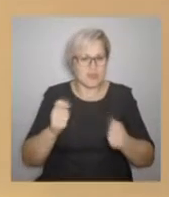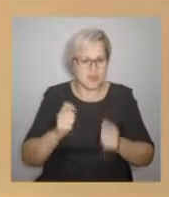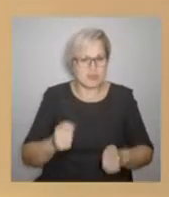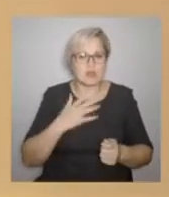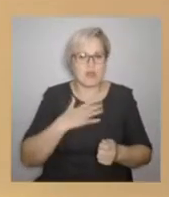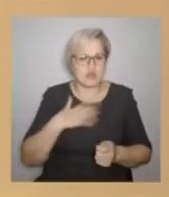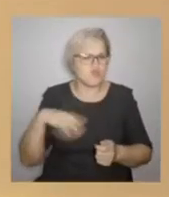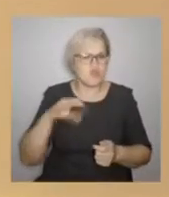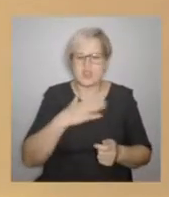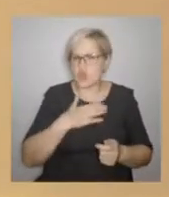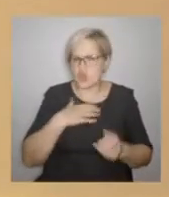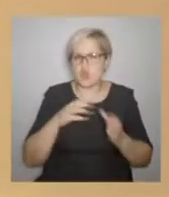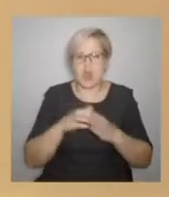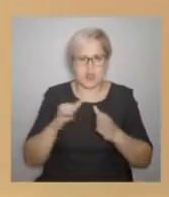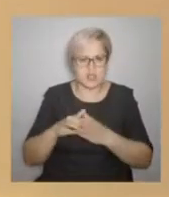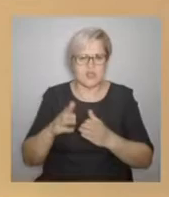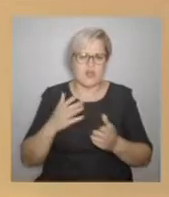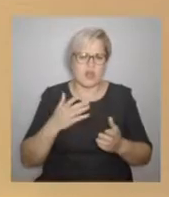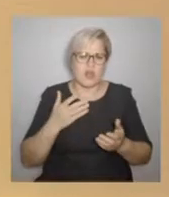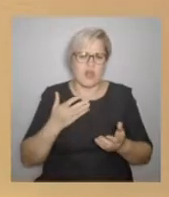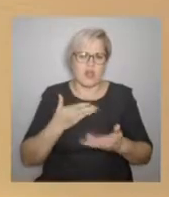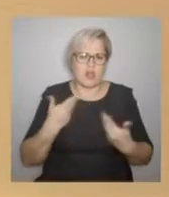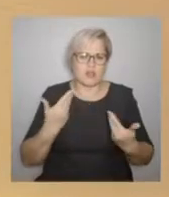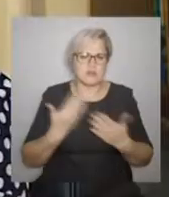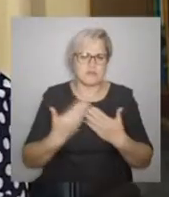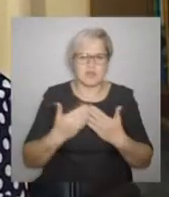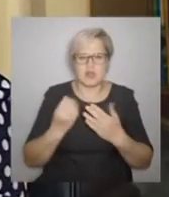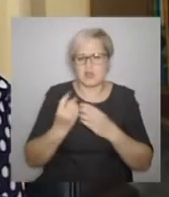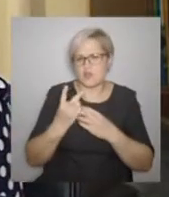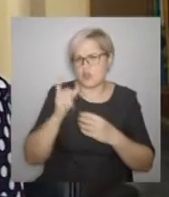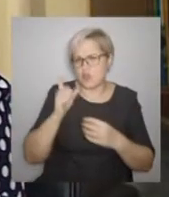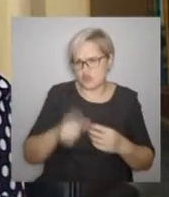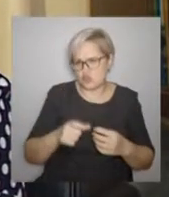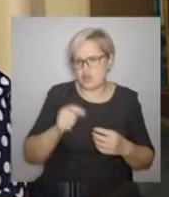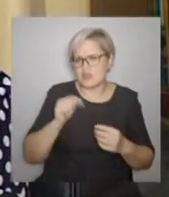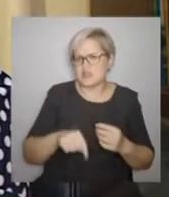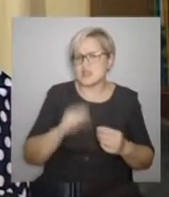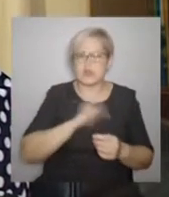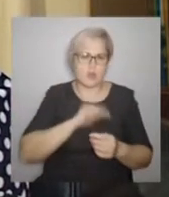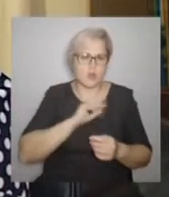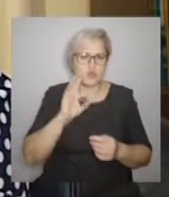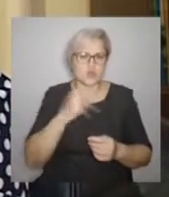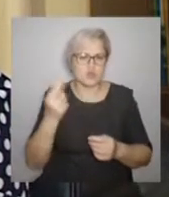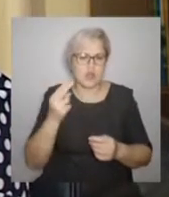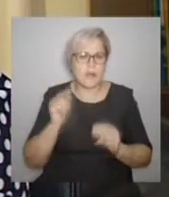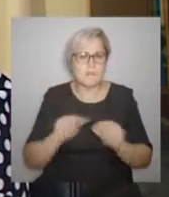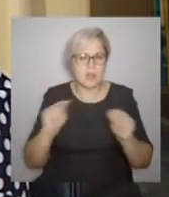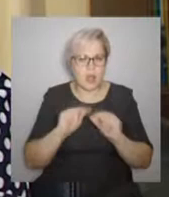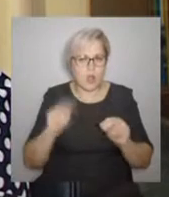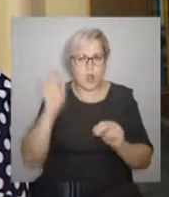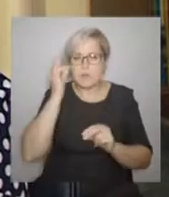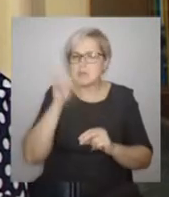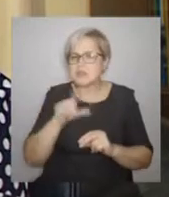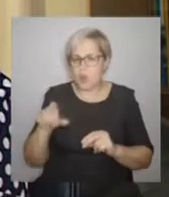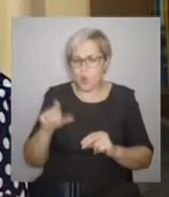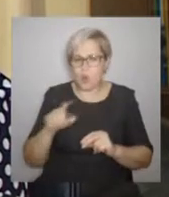помощью. Откуда о вас могут узнать люди? У нас есть наш сайт, у нас есть